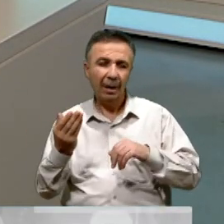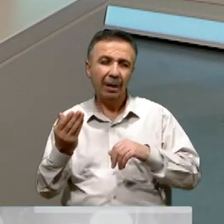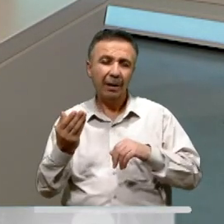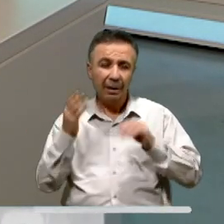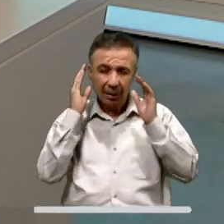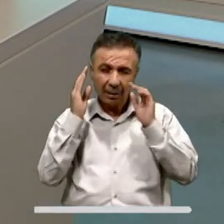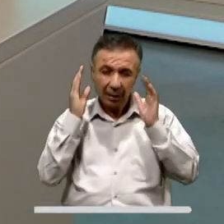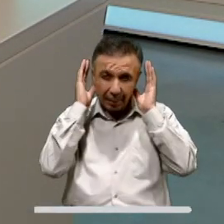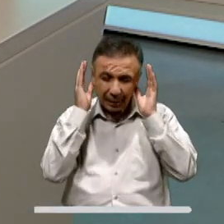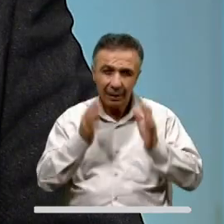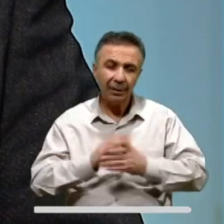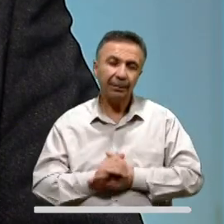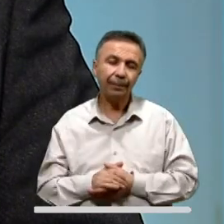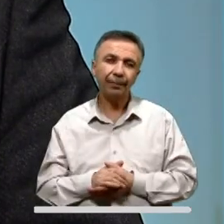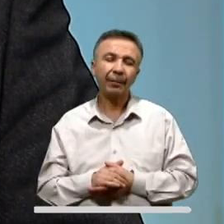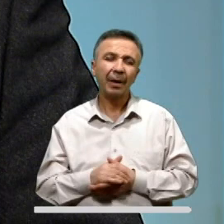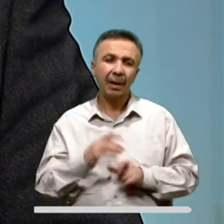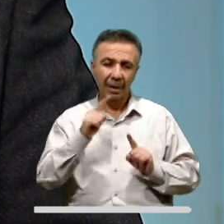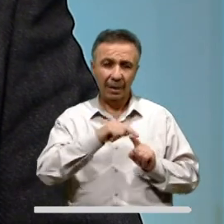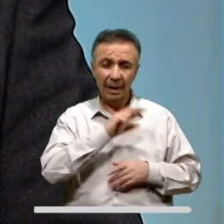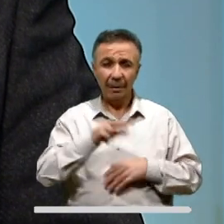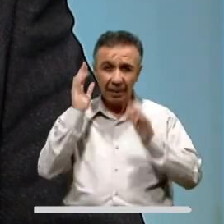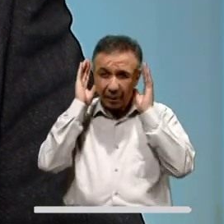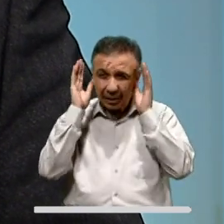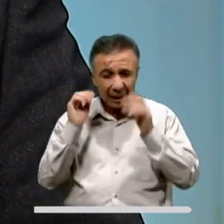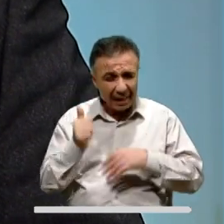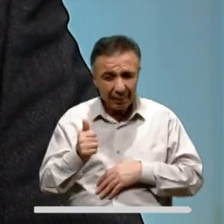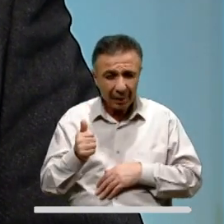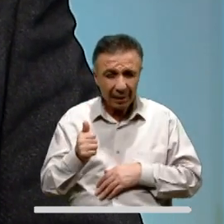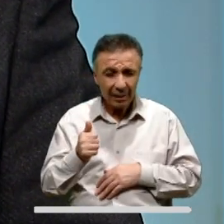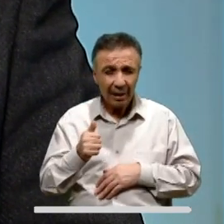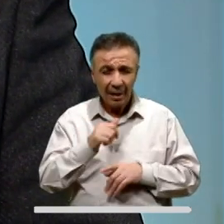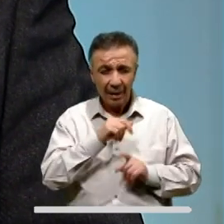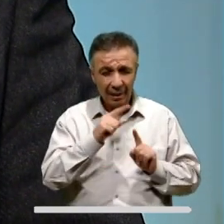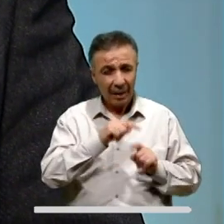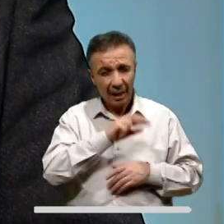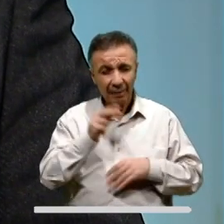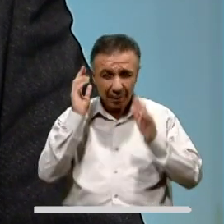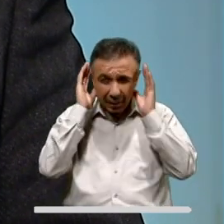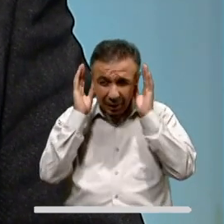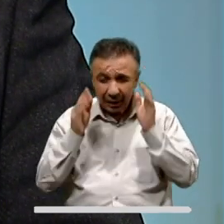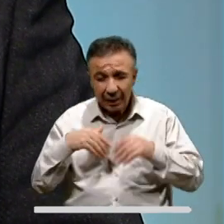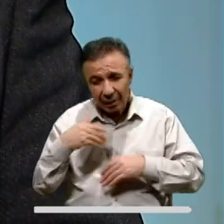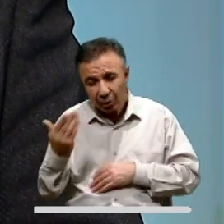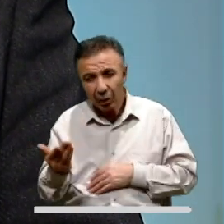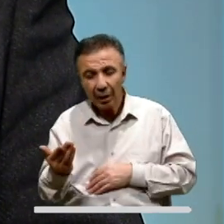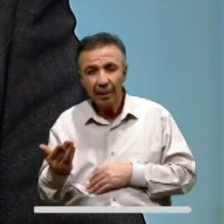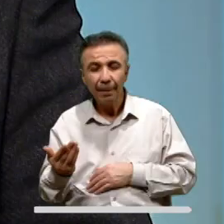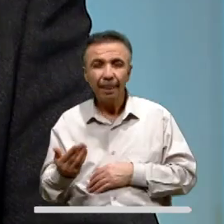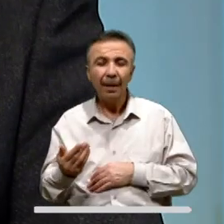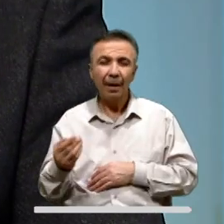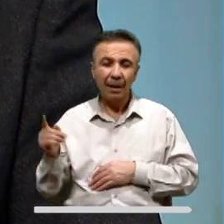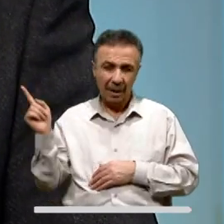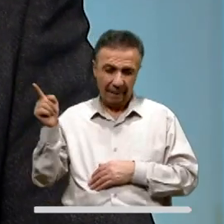Teravihten hani teravih namazını ne zaman kılarsa teravihi kıldıktan sonra vitir namazını peşine